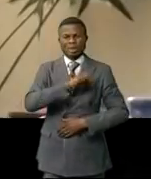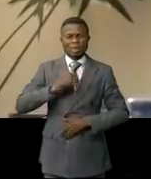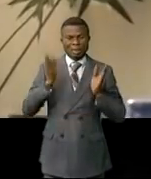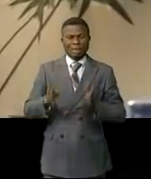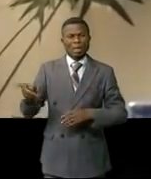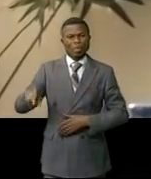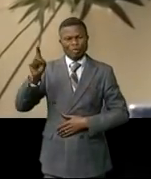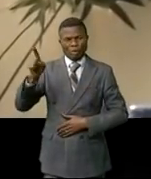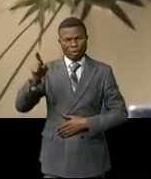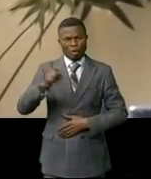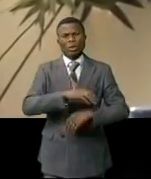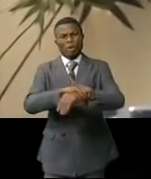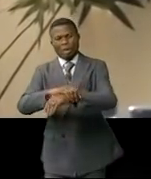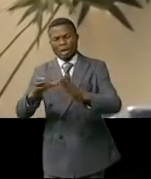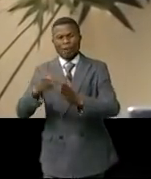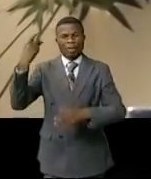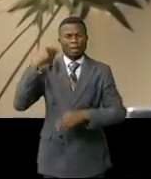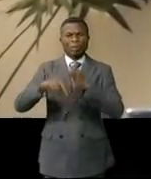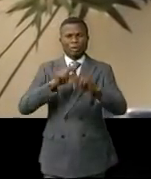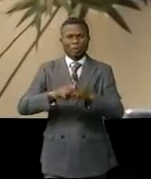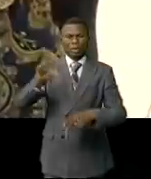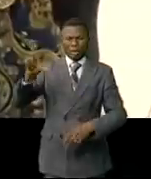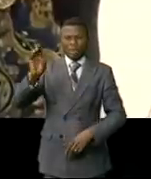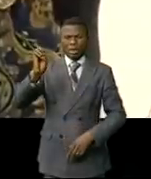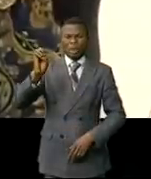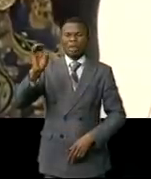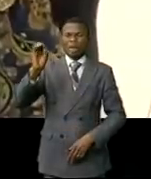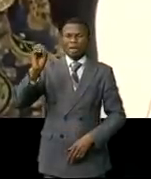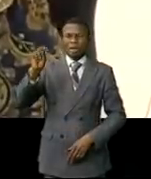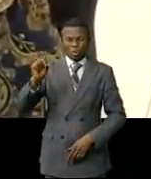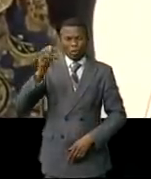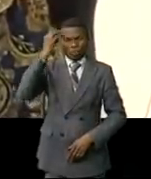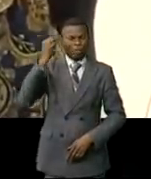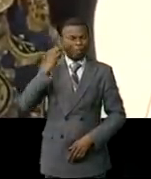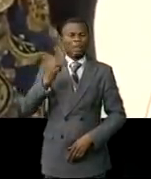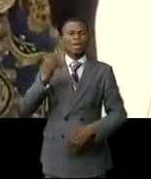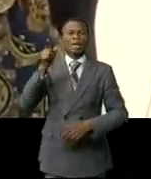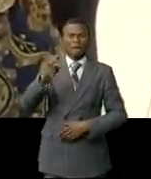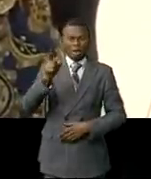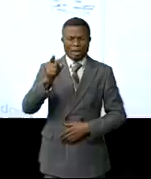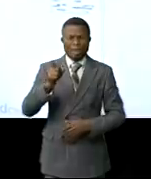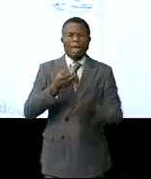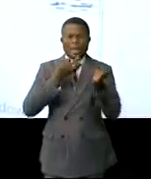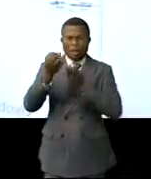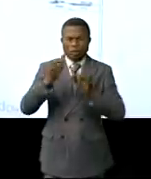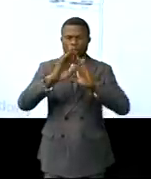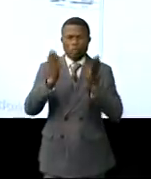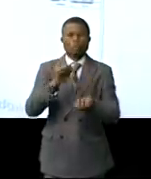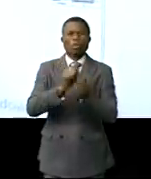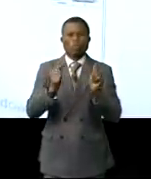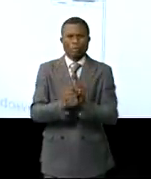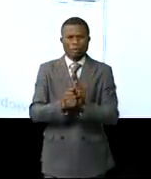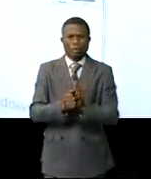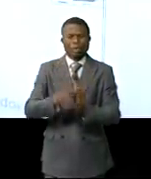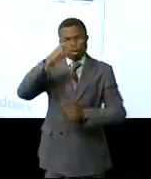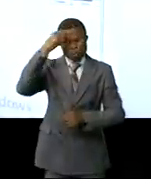Mongala, conduits par le député national Léon Mounoulé, la ministre Mutombo Kiese a passé en revue la situation de la